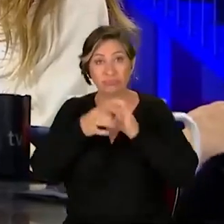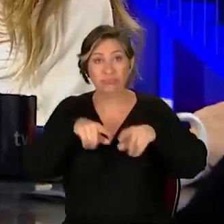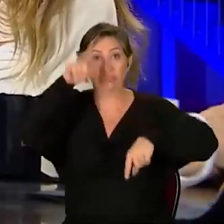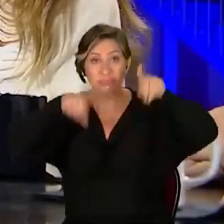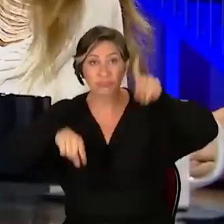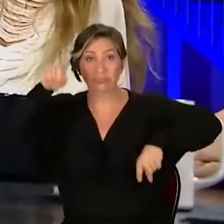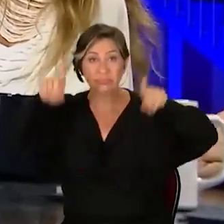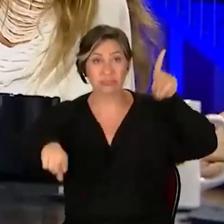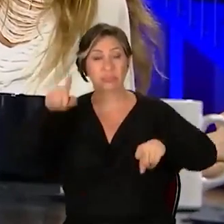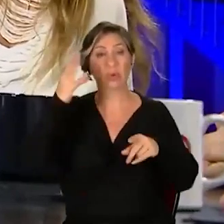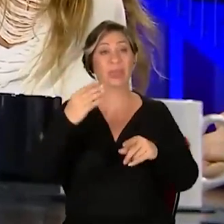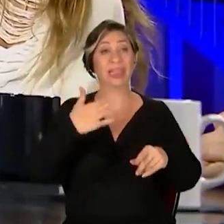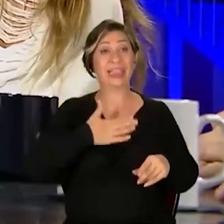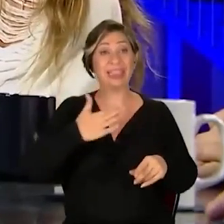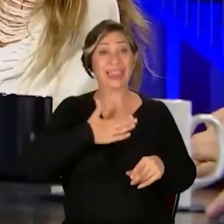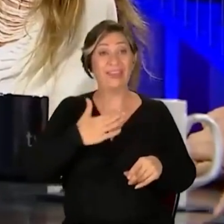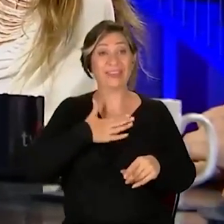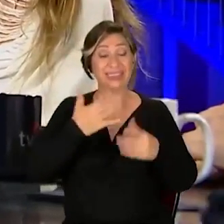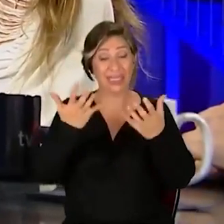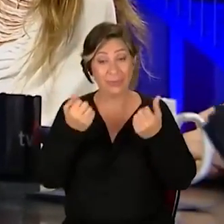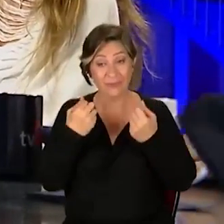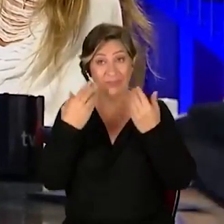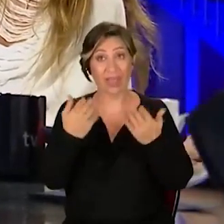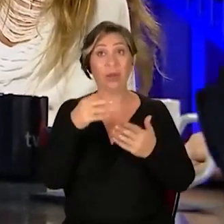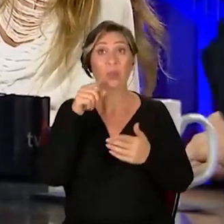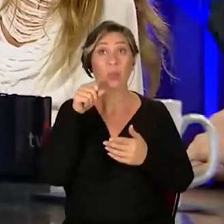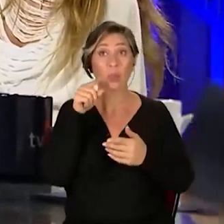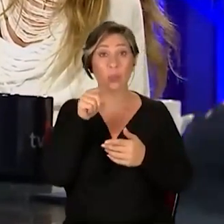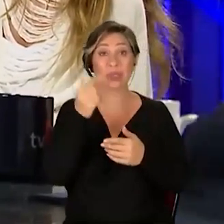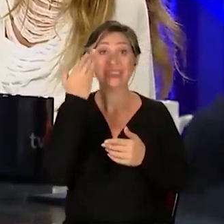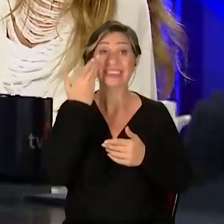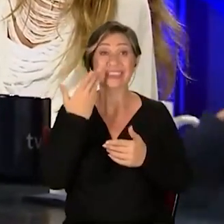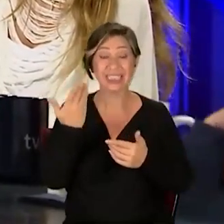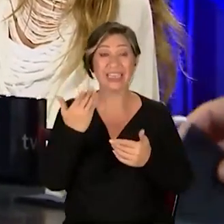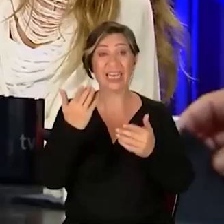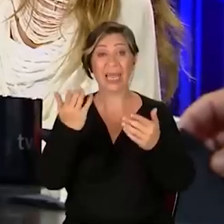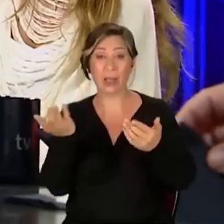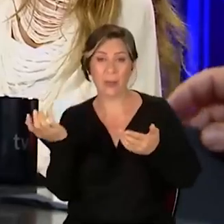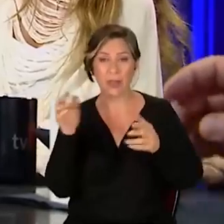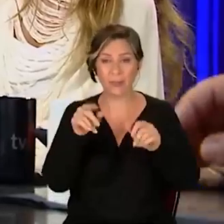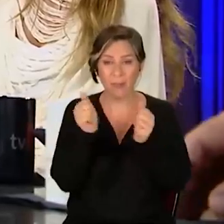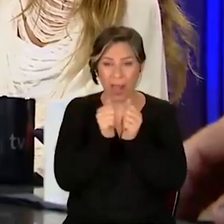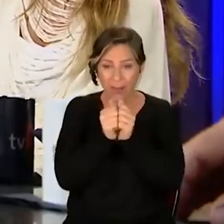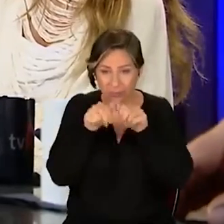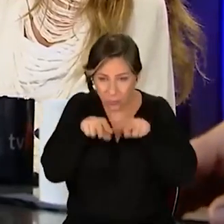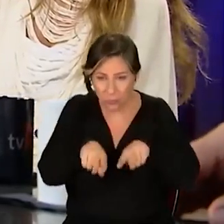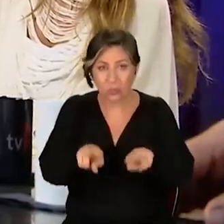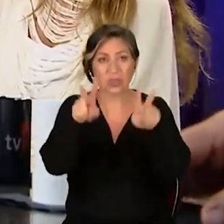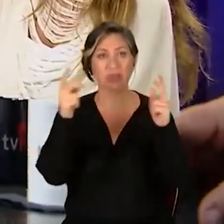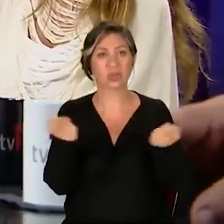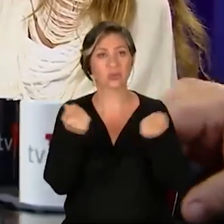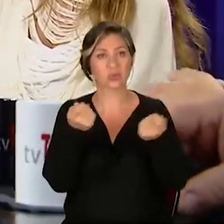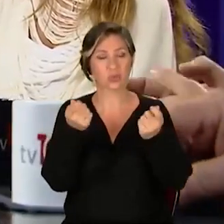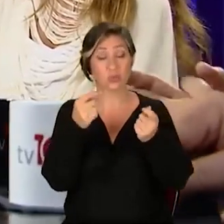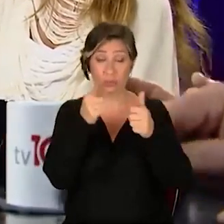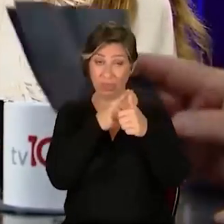Dolayısıyla aslında derin nefes alıp vererekten siz bu seyircileri senkronize hale getiriyorsunuz. Bu bir. İkincisi,